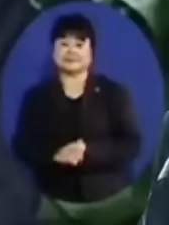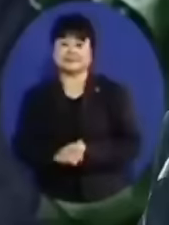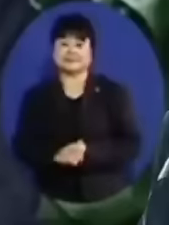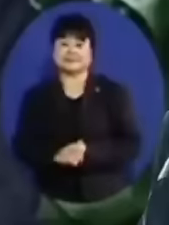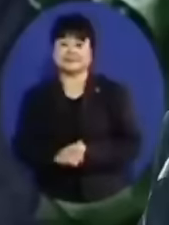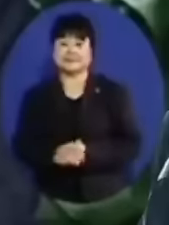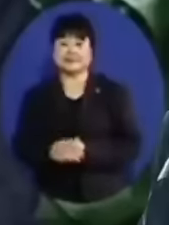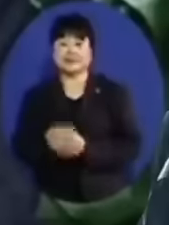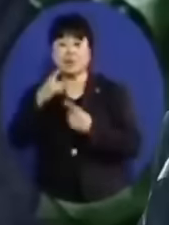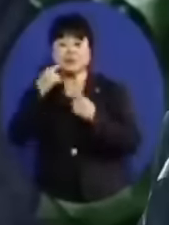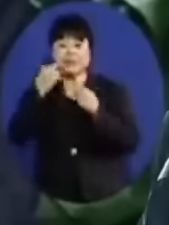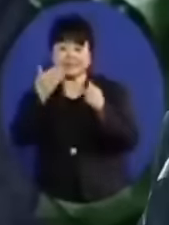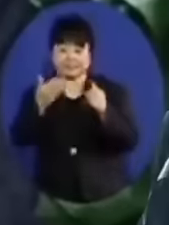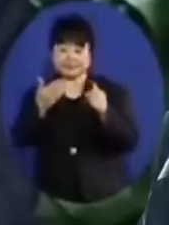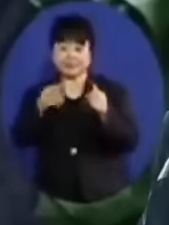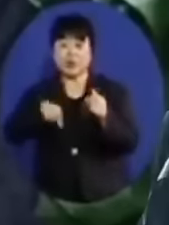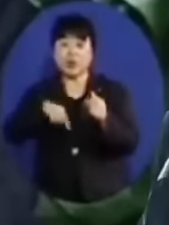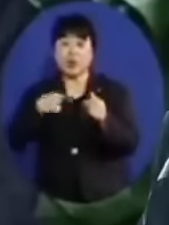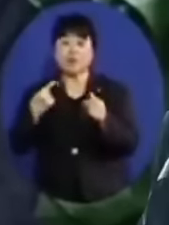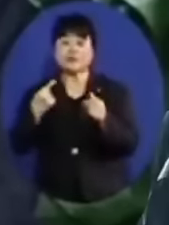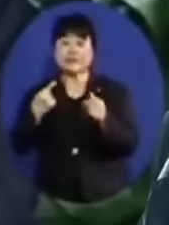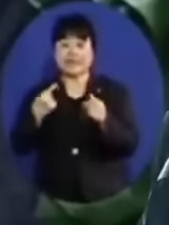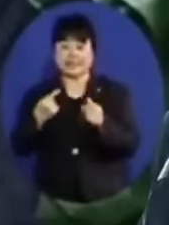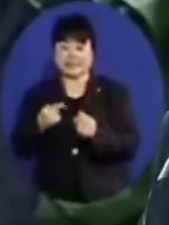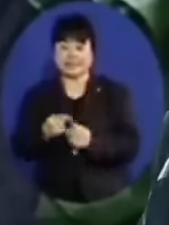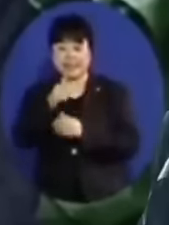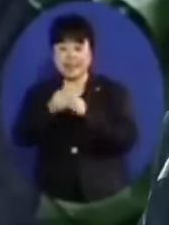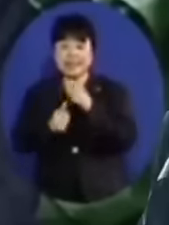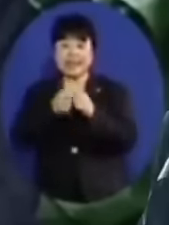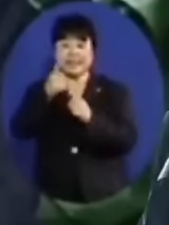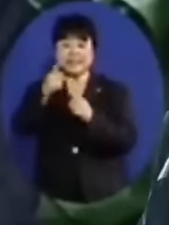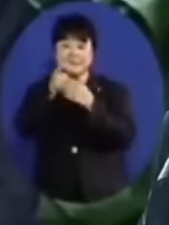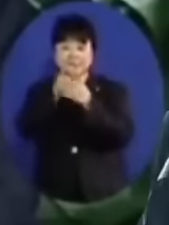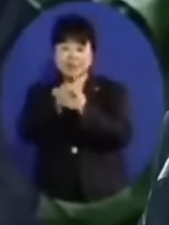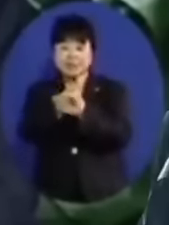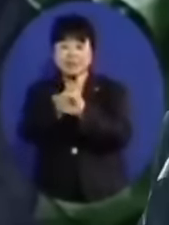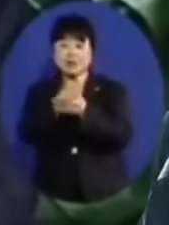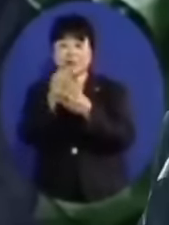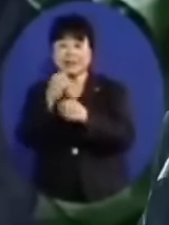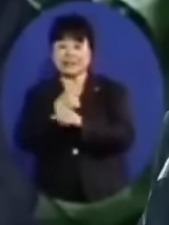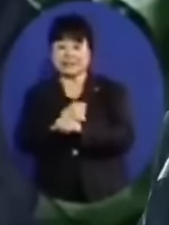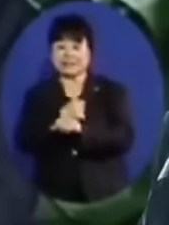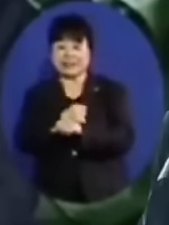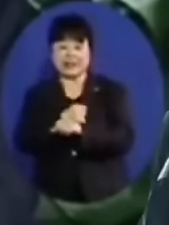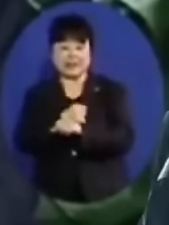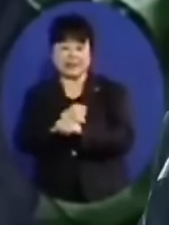제가 혼자 속으로 하나님 기도를 내가 많이 했는데